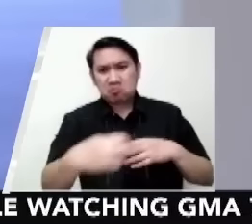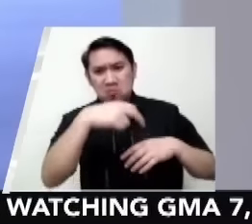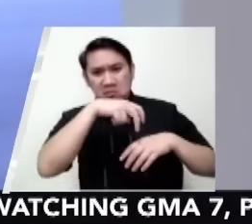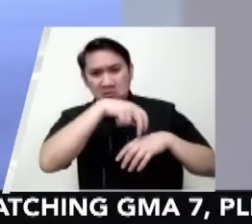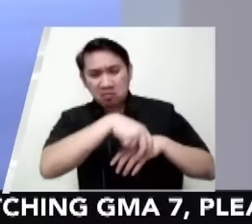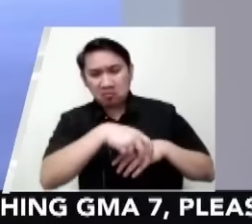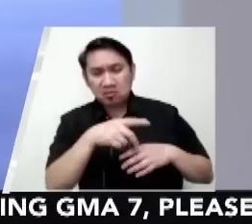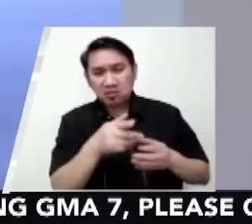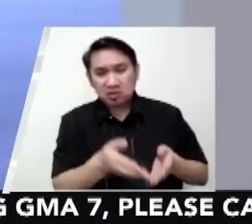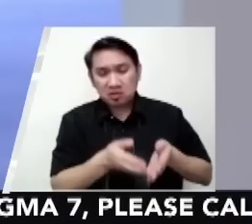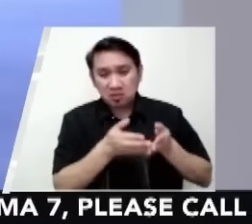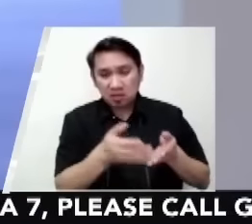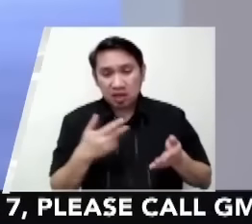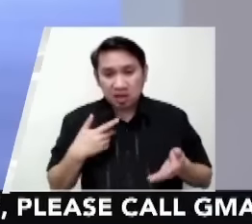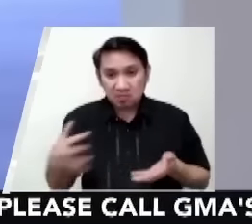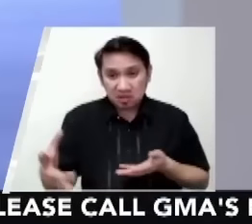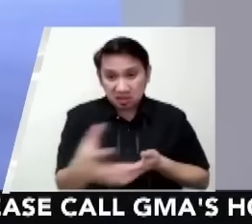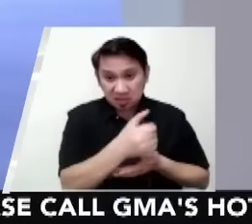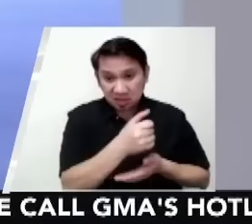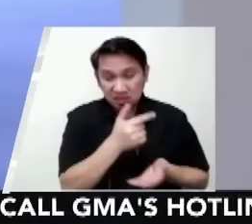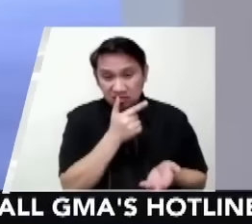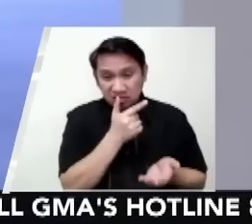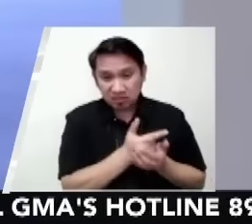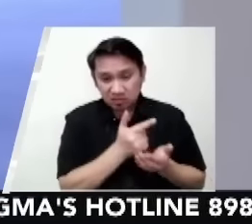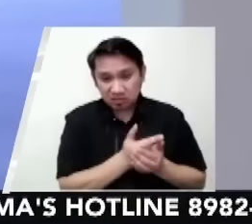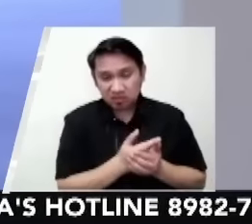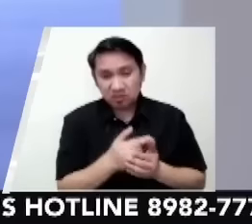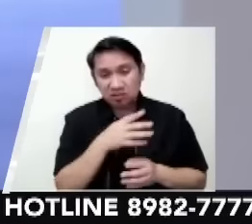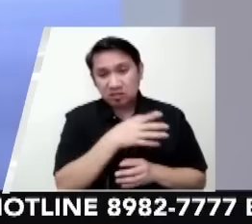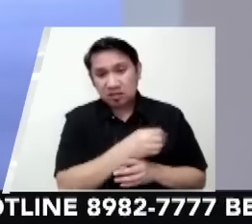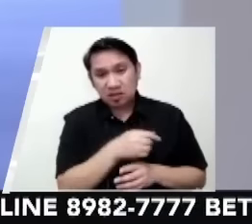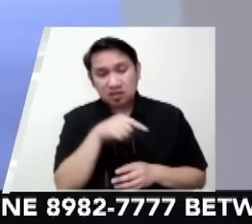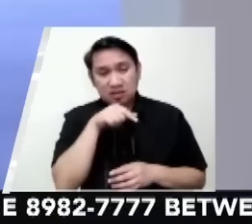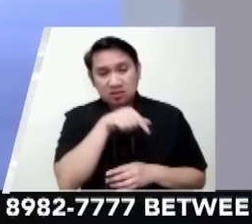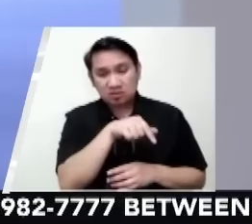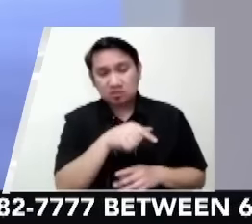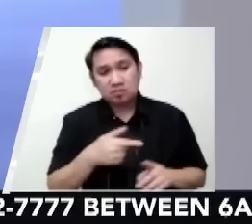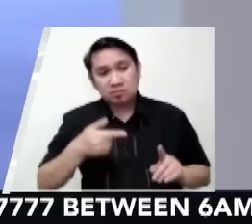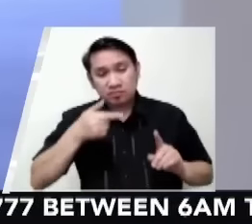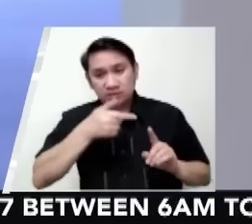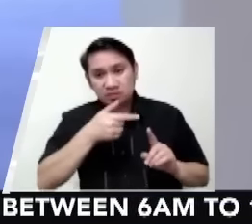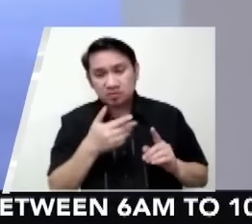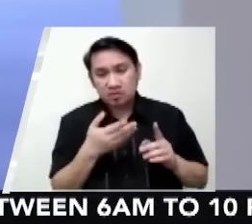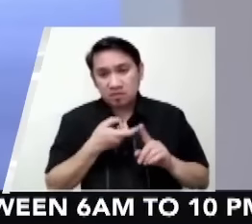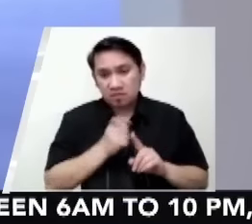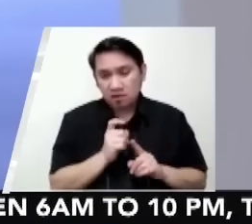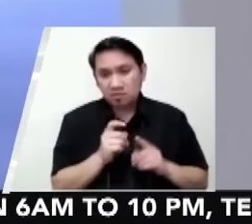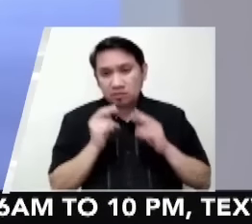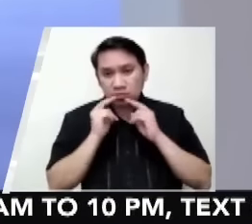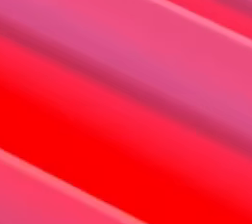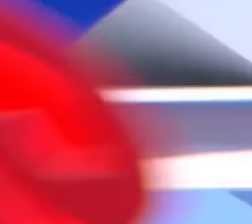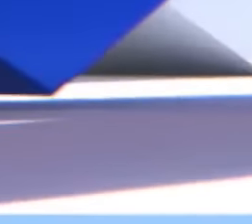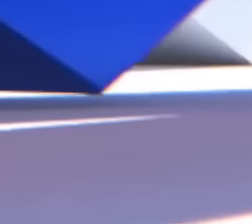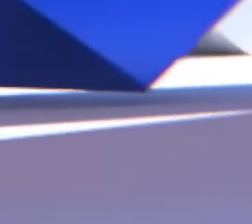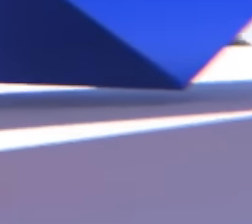silang baril at hinostage na mga bangka ayon sa isang source. Nakatutok si Joseph